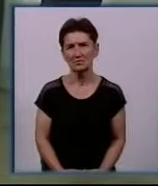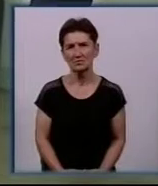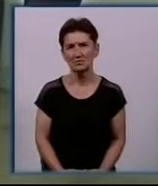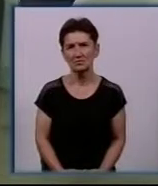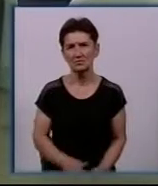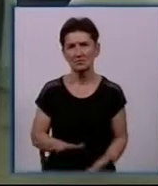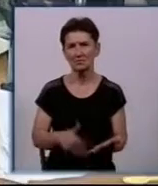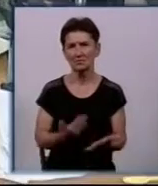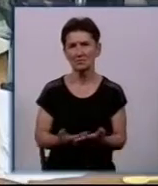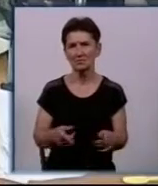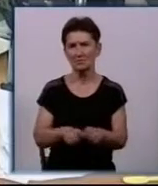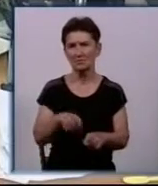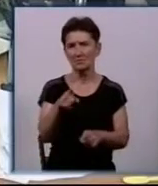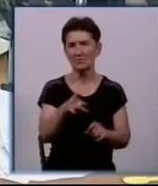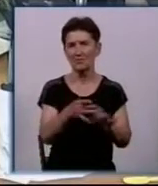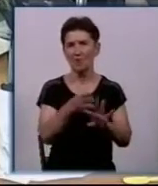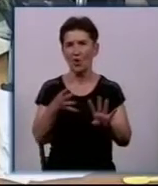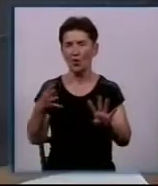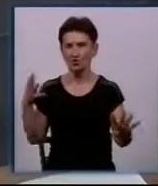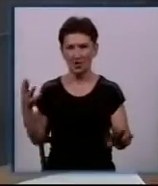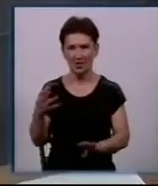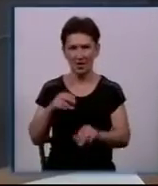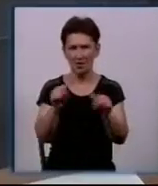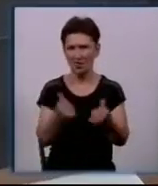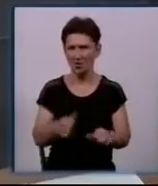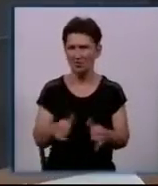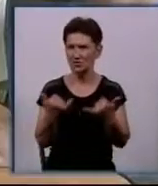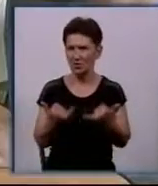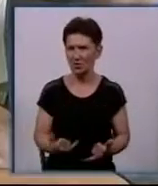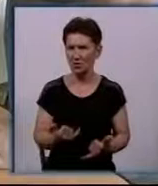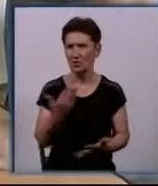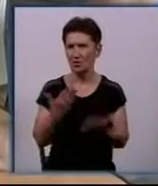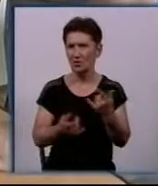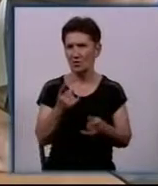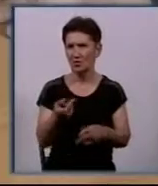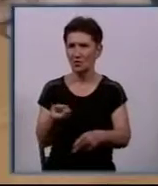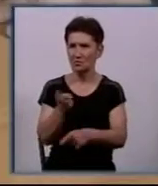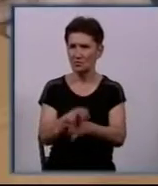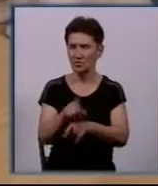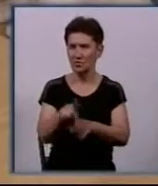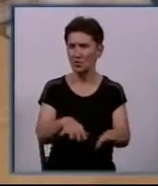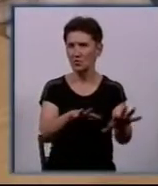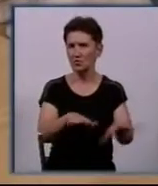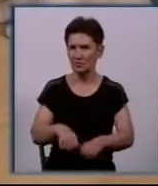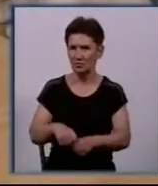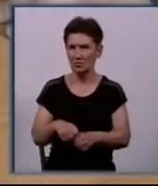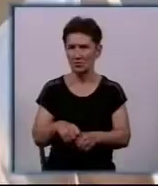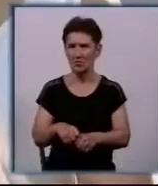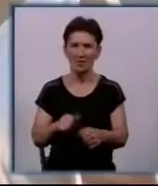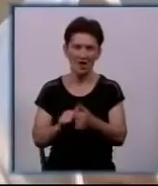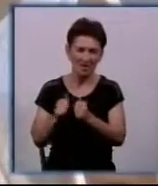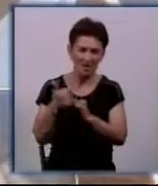Ось так виглядає черга охочих оформити біометричний паспорт сьогодні. Тих, хто прийшов забрати готовий паспорт, обслуговують